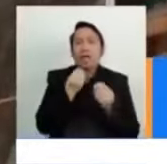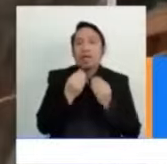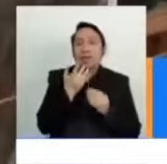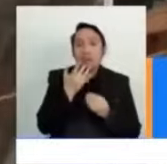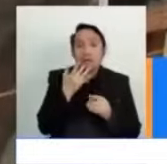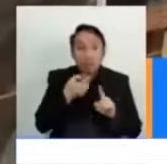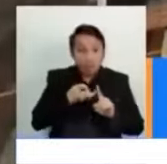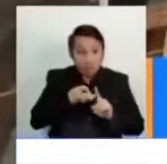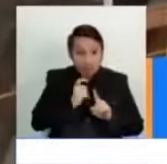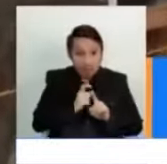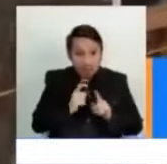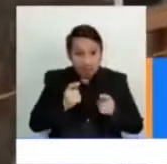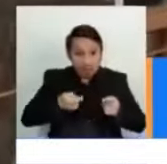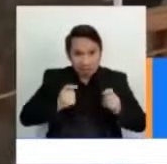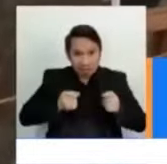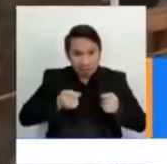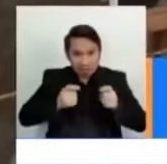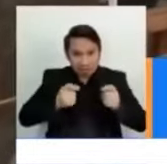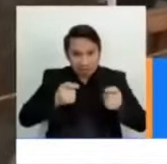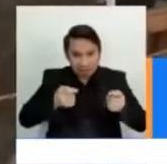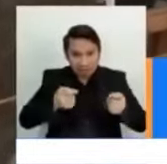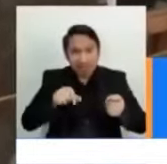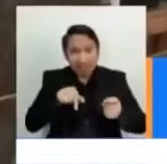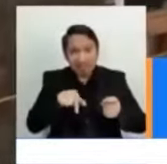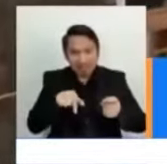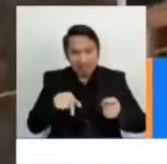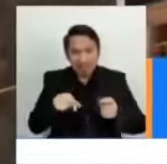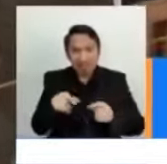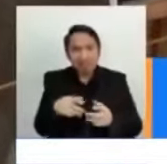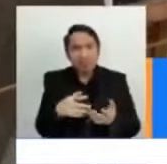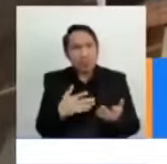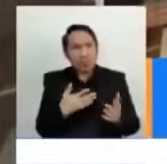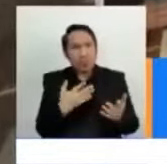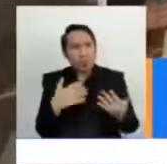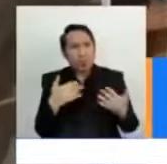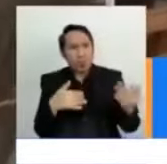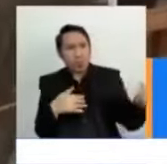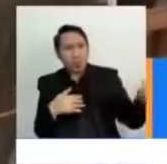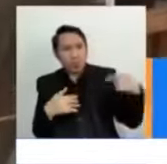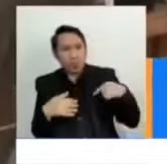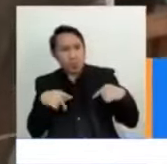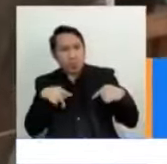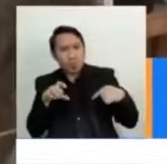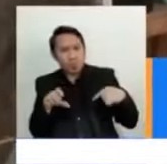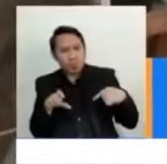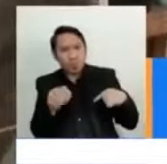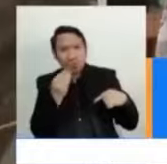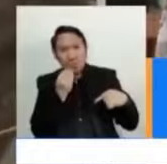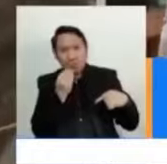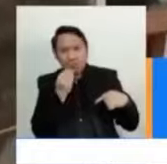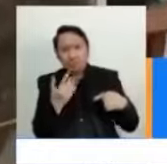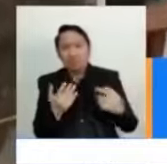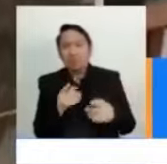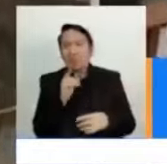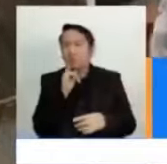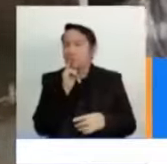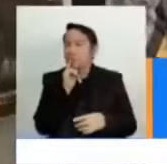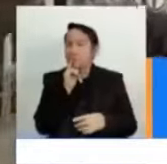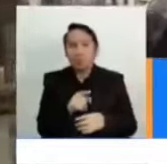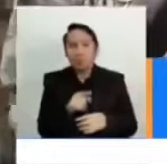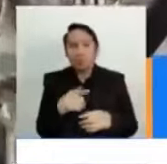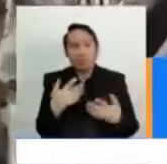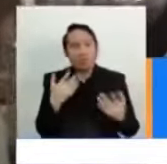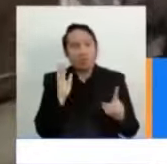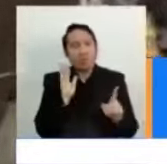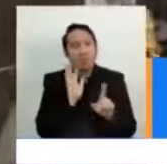para tikman yung overload, yes. Paris. Grabe naman yan. Certified trending talaga. Maraming salamat, thank sir. You, thank you. Ang parisan na to